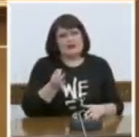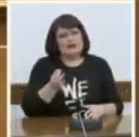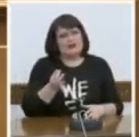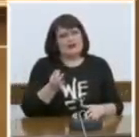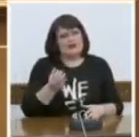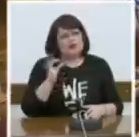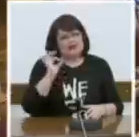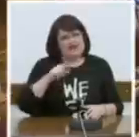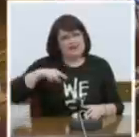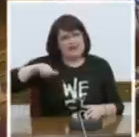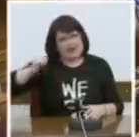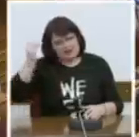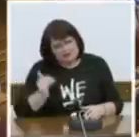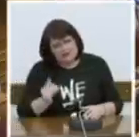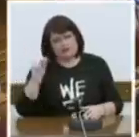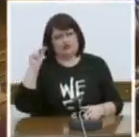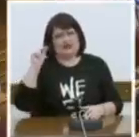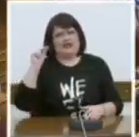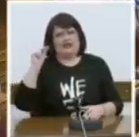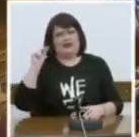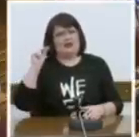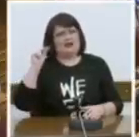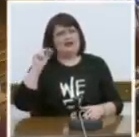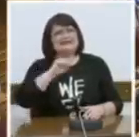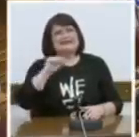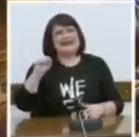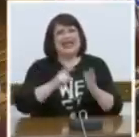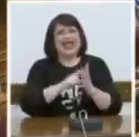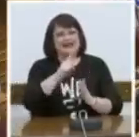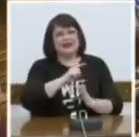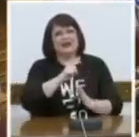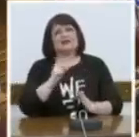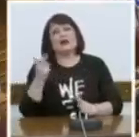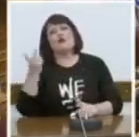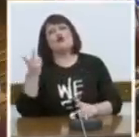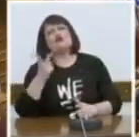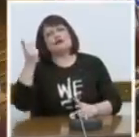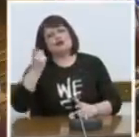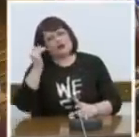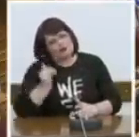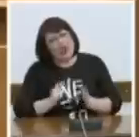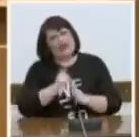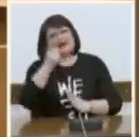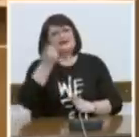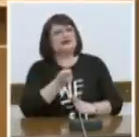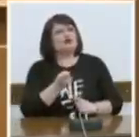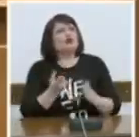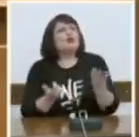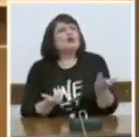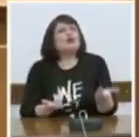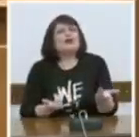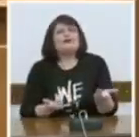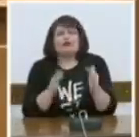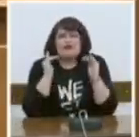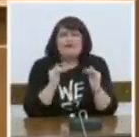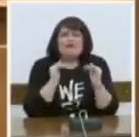το ΦΠΑ. Υπήρχε η υπόσχεση ότι οι δύο συντελεστές θα καταλήξουν στο 11% και στο 22%. Δεν πρέπει να λέω κάτι ψέμα. Έτσι δεν είναι, το υποσχεθήκατε. Όμως επιμένει να μην